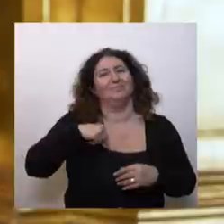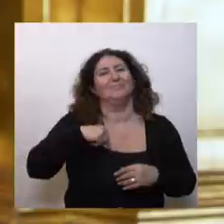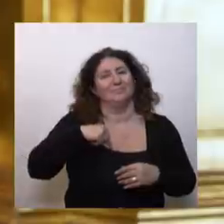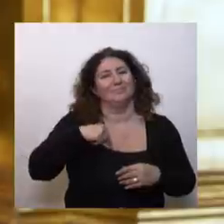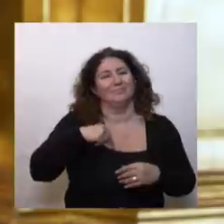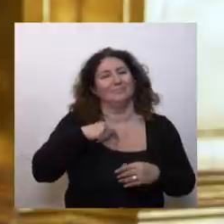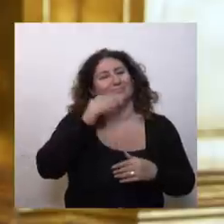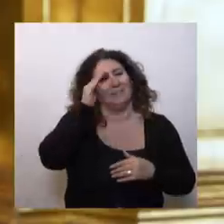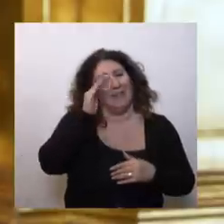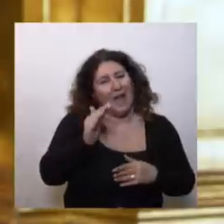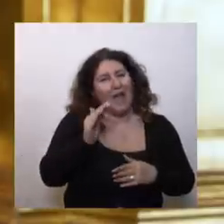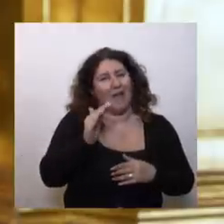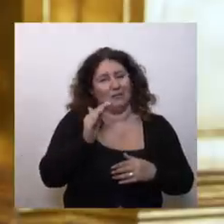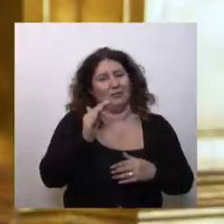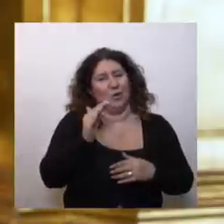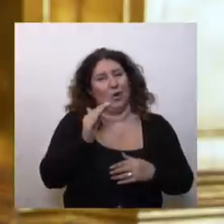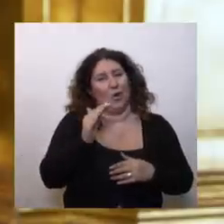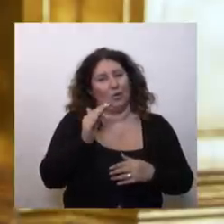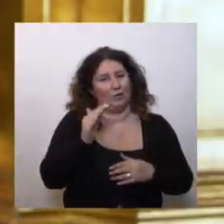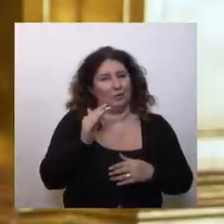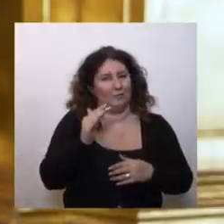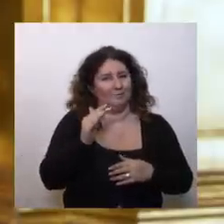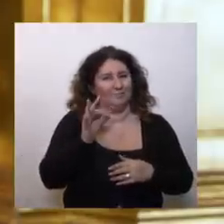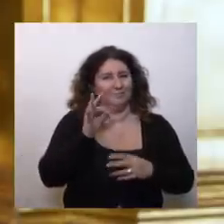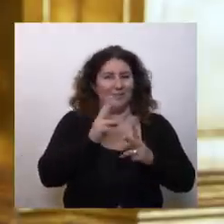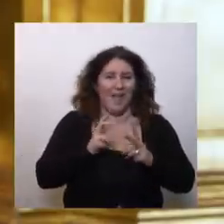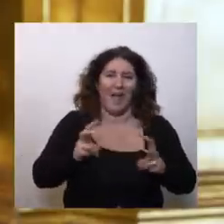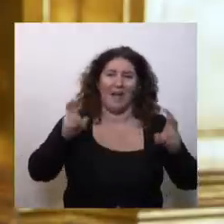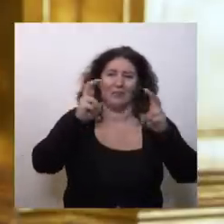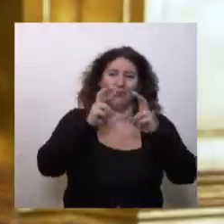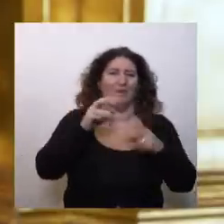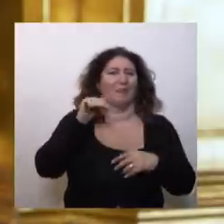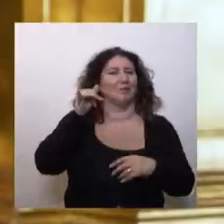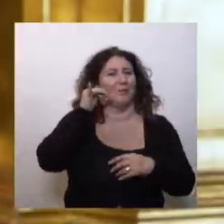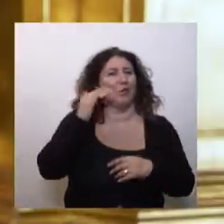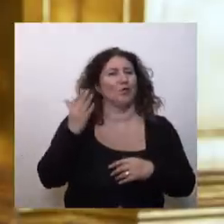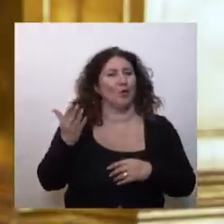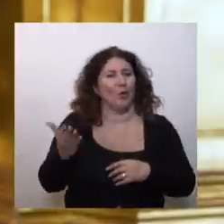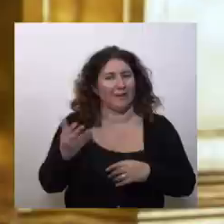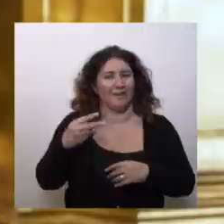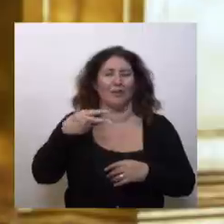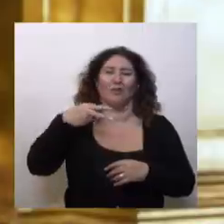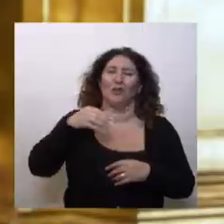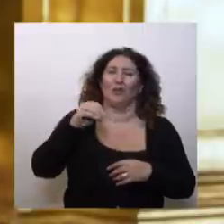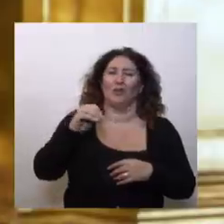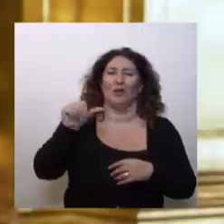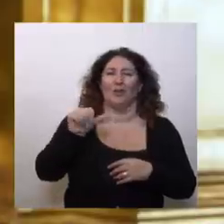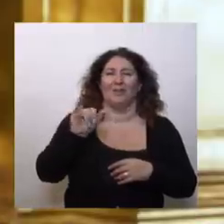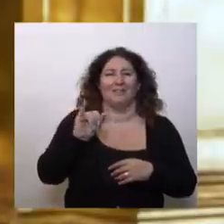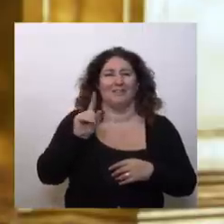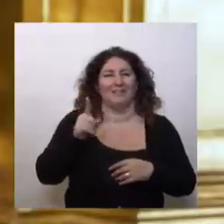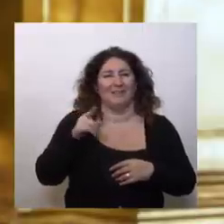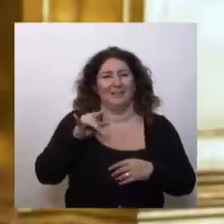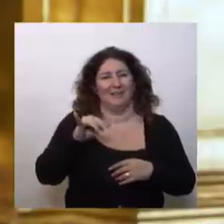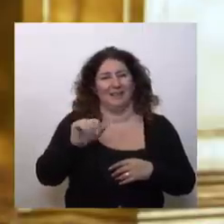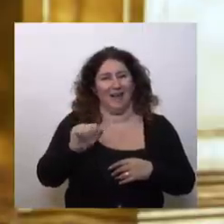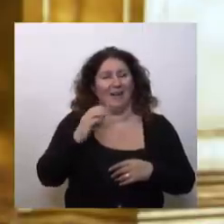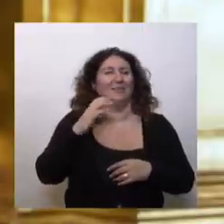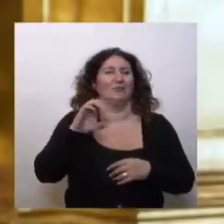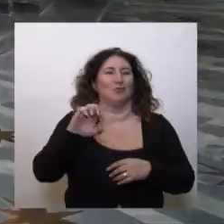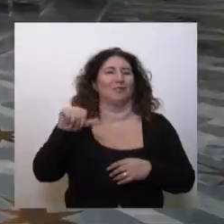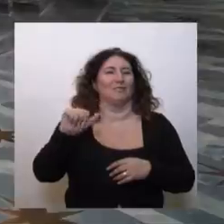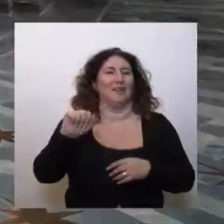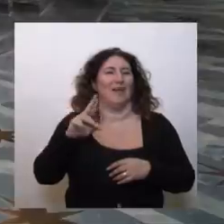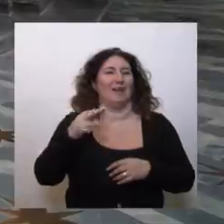della parola dell'Arcivescovo di Torino e amministratore apostolico di Susa, Monsignor Cesare